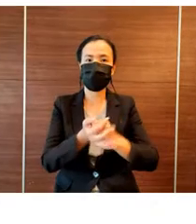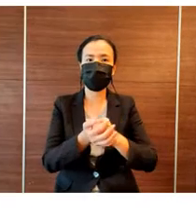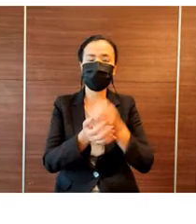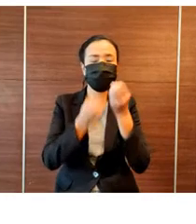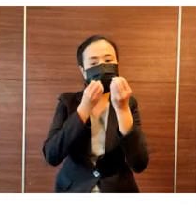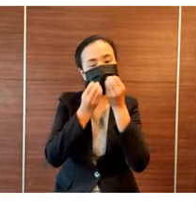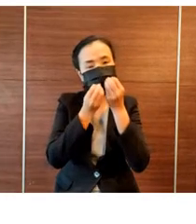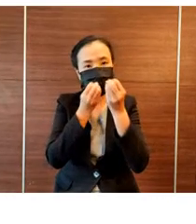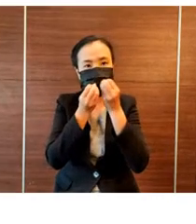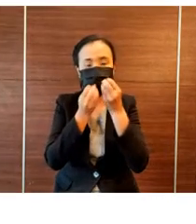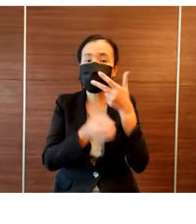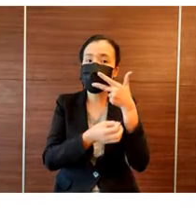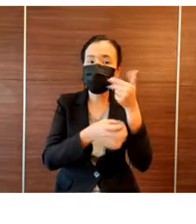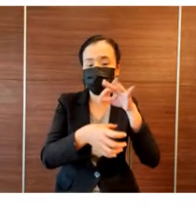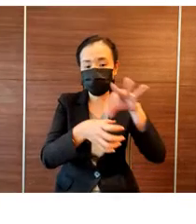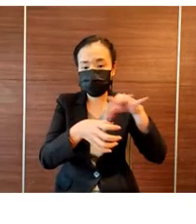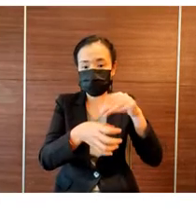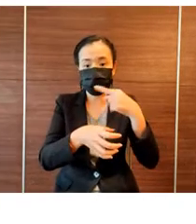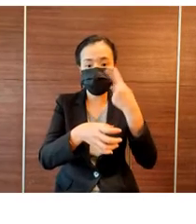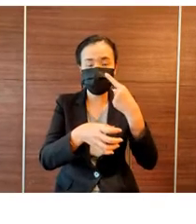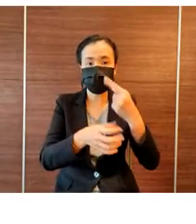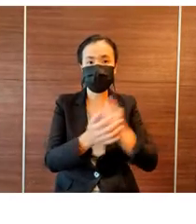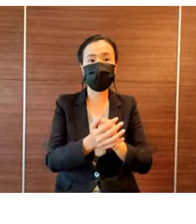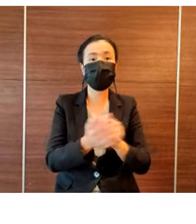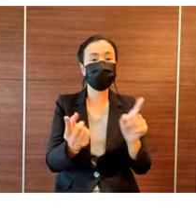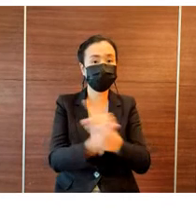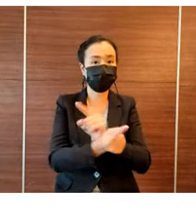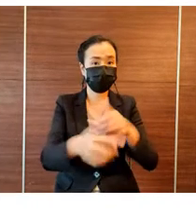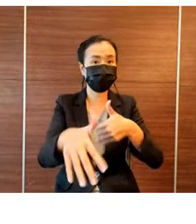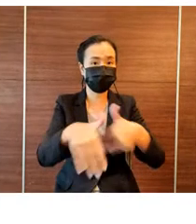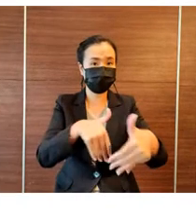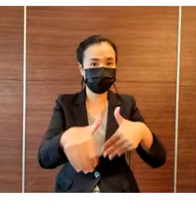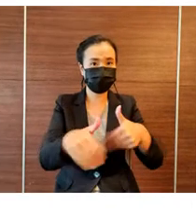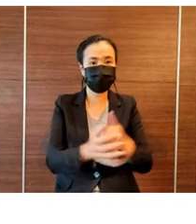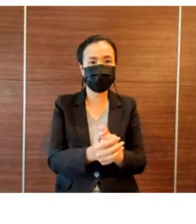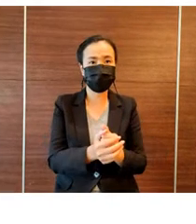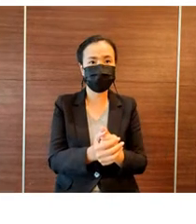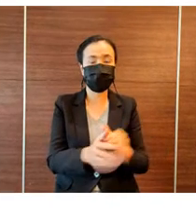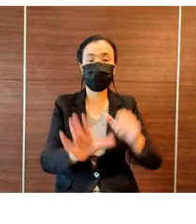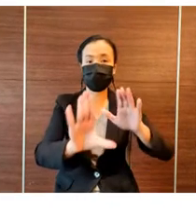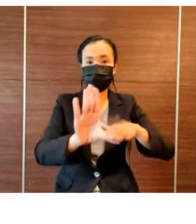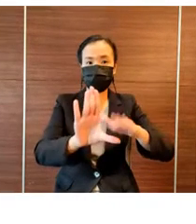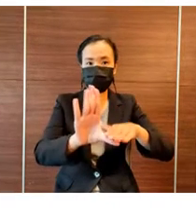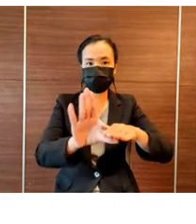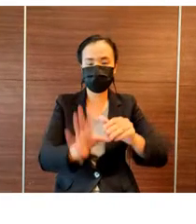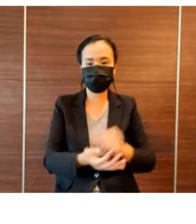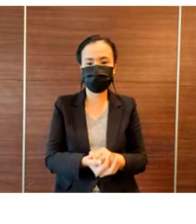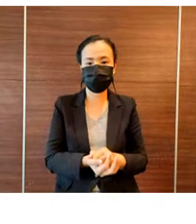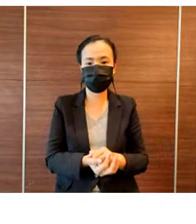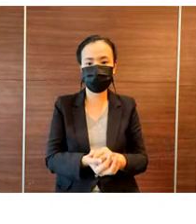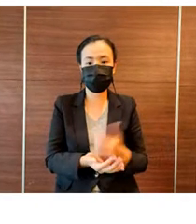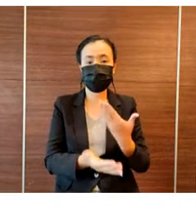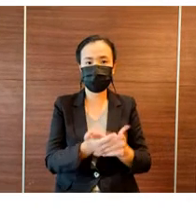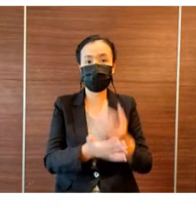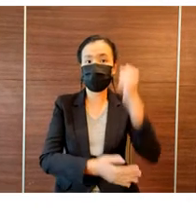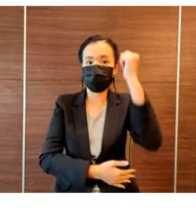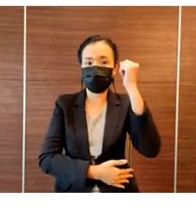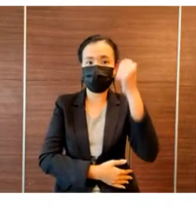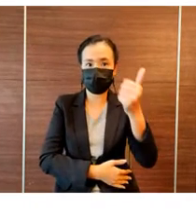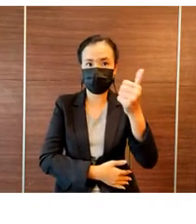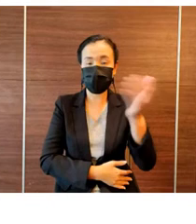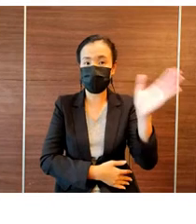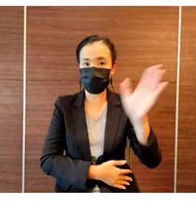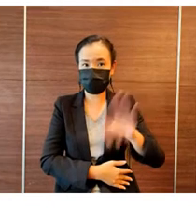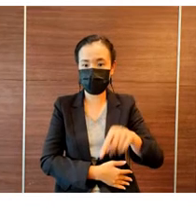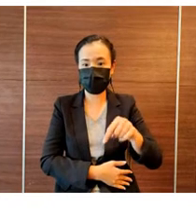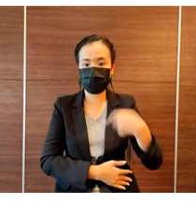รเล็กๆน้อยๆนะคะถ้าใครที่มาจากภาคประชาสังคมไปที่จุดลงทะเบียนนะคะเพื่อที่จะได้เคลียร์ค่าเดินทางได้เดี๋ยวกลับม